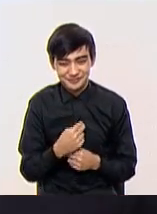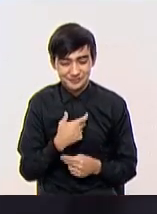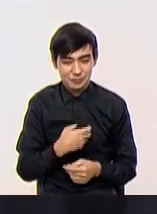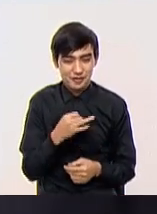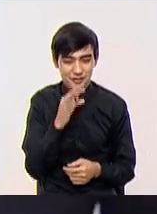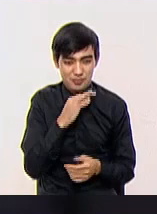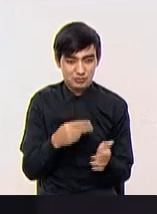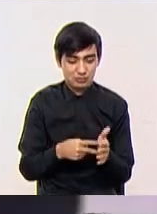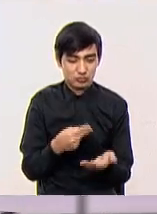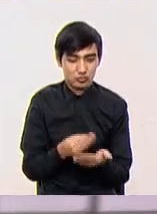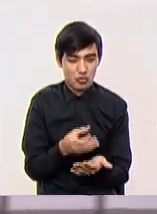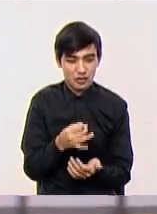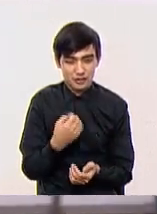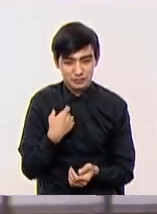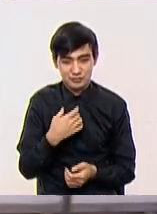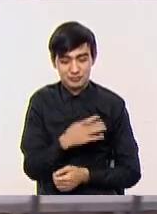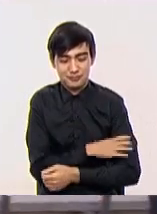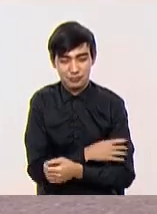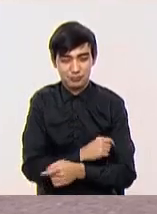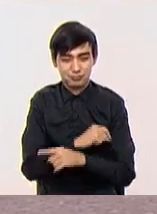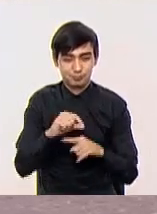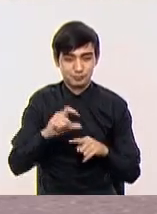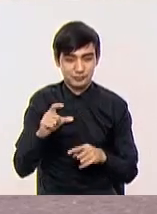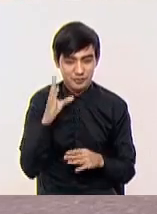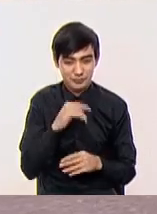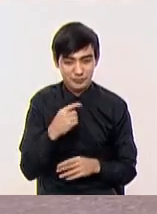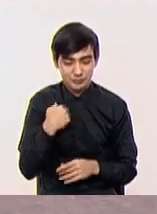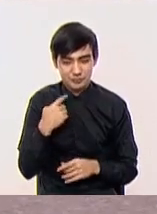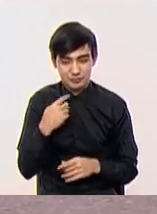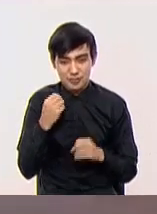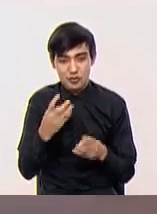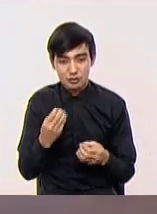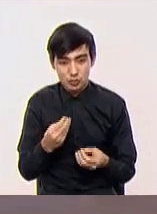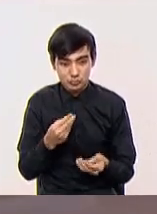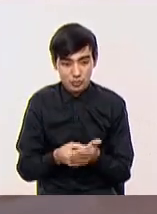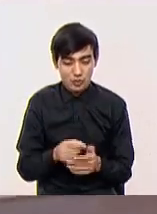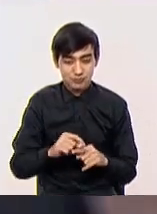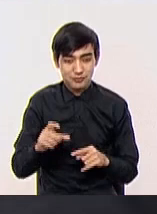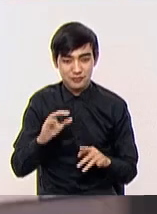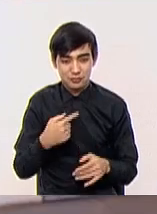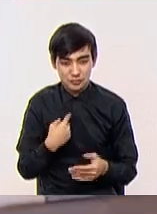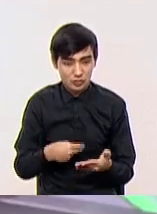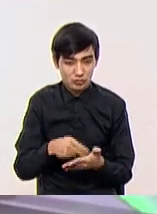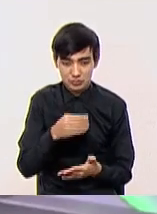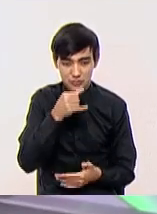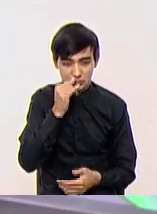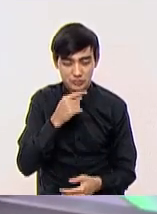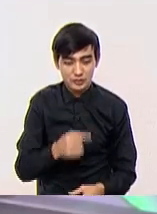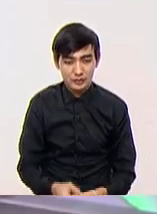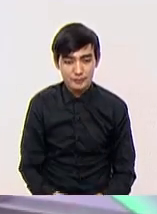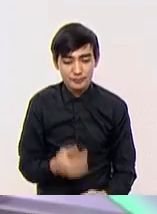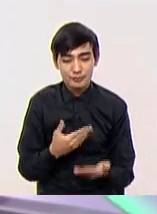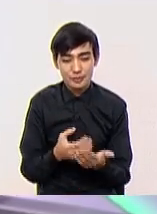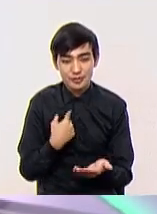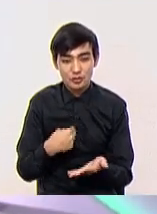Дәріханадағы өскен бағаны көріп ақ қан қысымыз көтеріліп шығады деген көпшілік тағы қымбаттаса қалтамыз мүлдем көтермейді деп отыр. Мен, например, дәрі